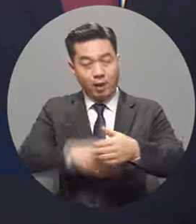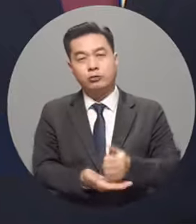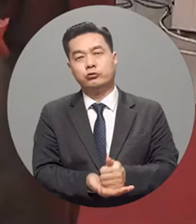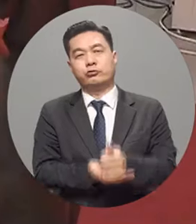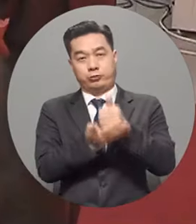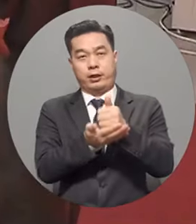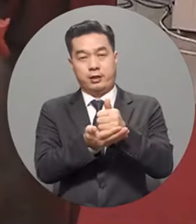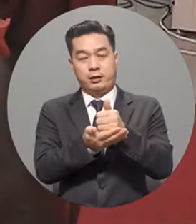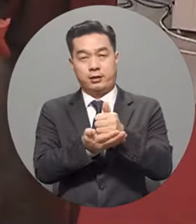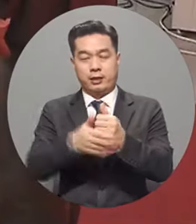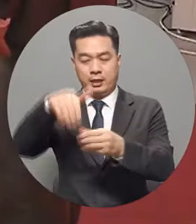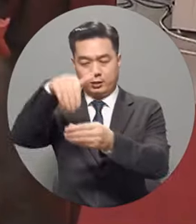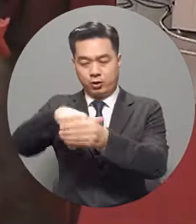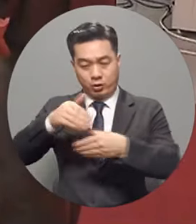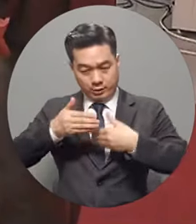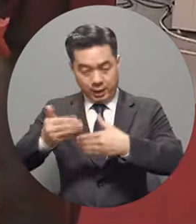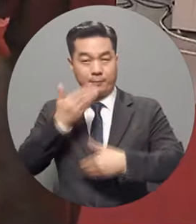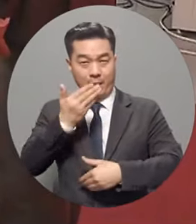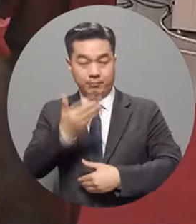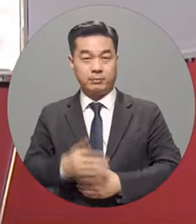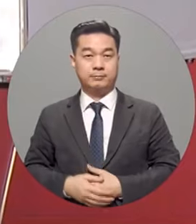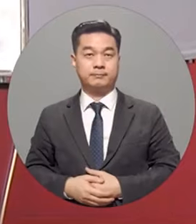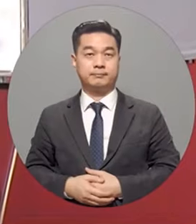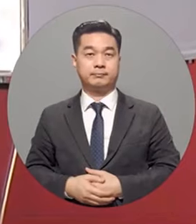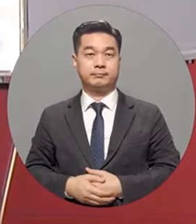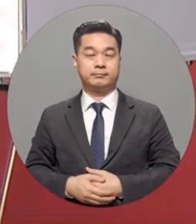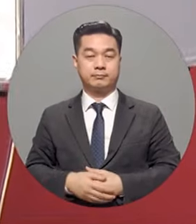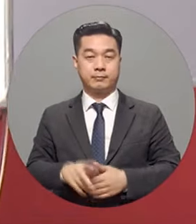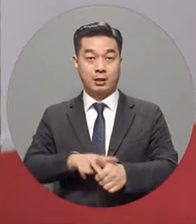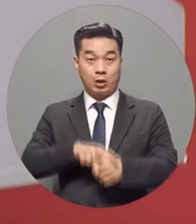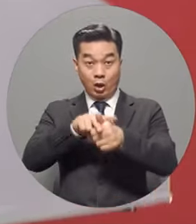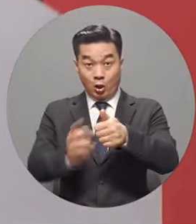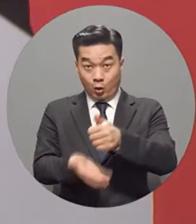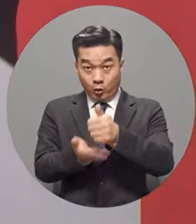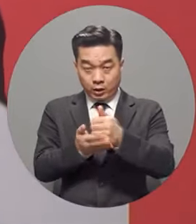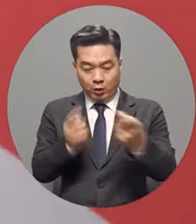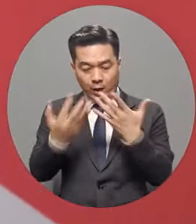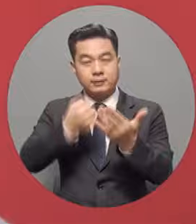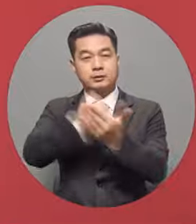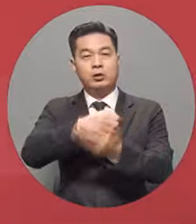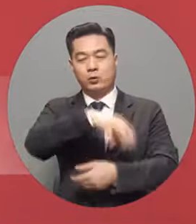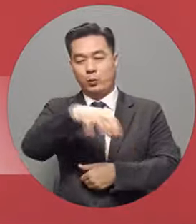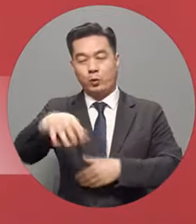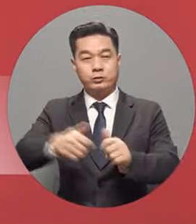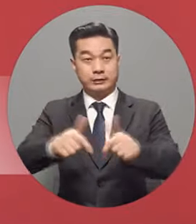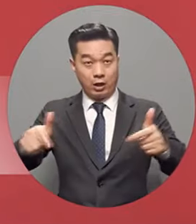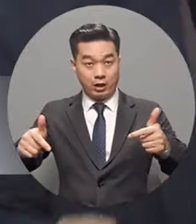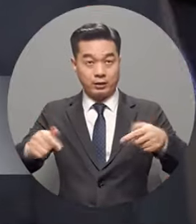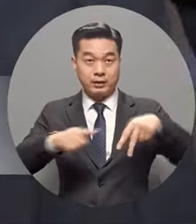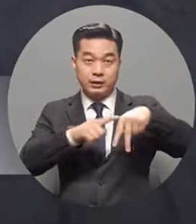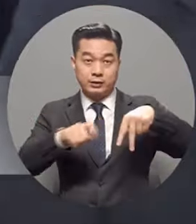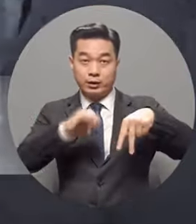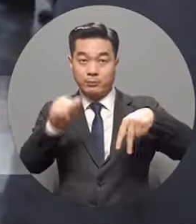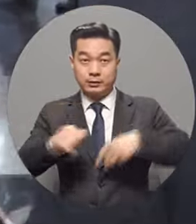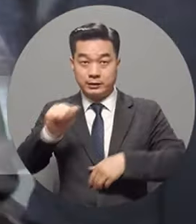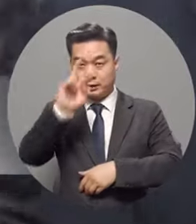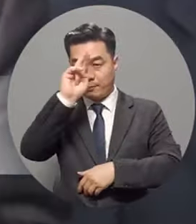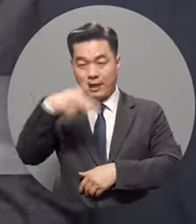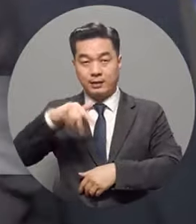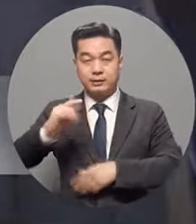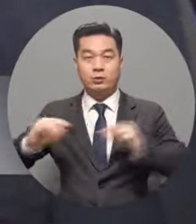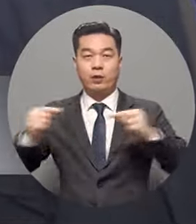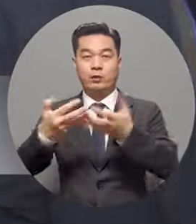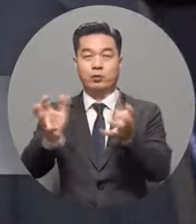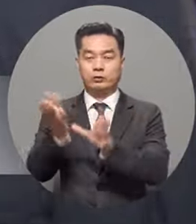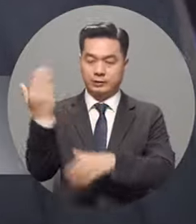등 공천 확정 지역도 속속 추가되고 있습니다. 서울 서대문의 박진 전 외교부